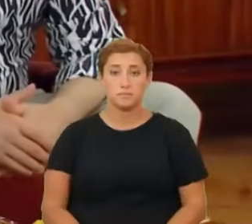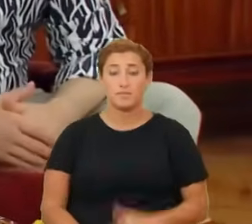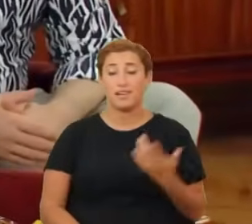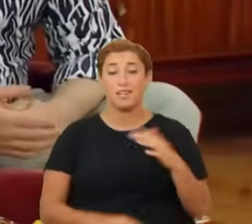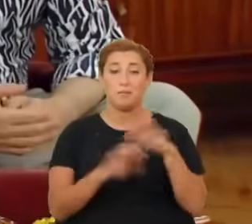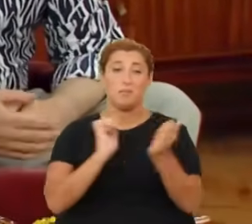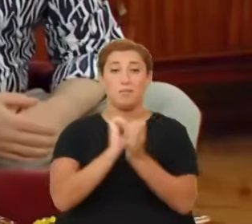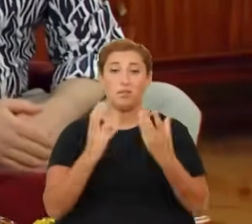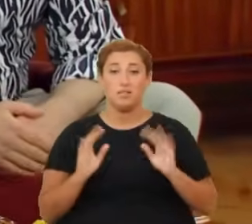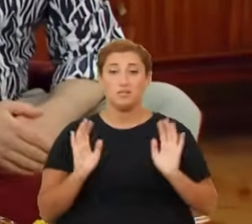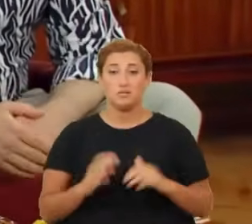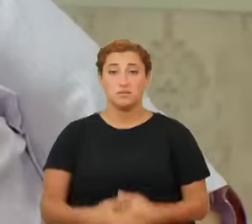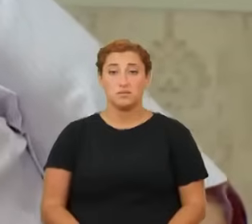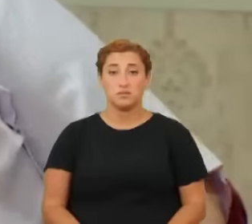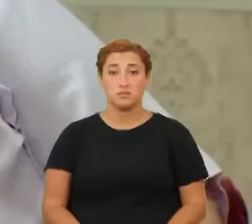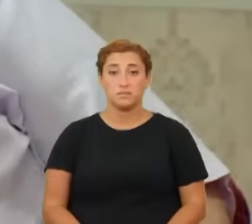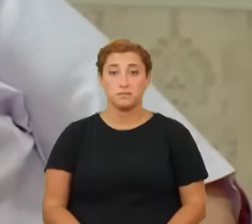Neymiş, bir arada oluyor.